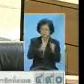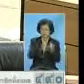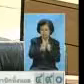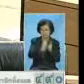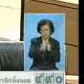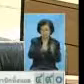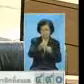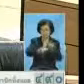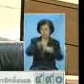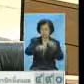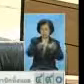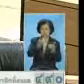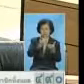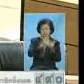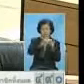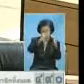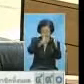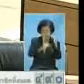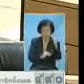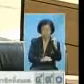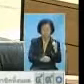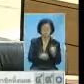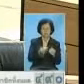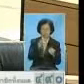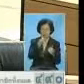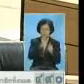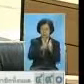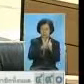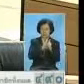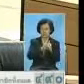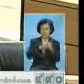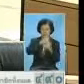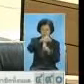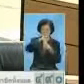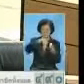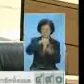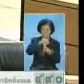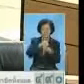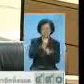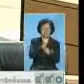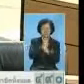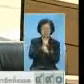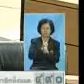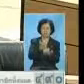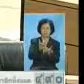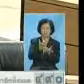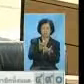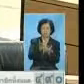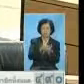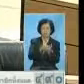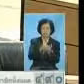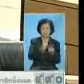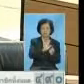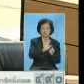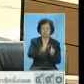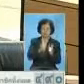ให้ต่ำลงนายกทักษิณก็เลยมองในลักษณะของเศรษฐศาสตร์ครับคือต้องการที่จะให้ราคาเป็นของฝ่ายผู้ผลิตท่านก็เลยไปประ